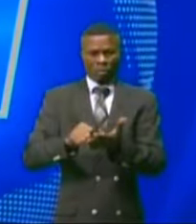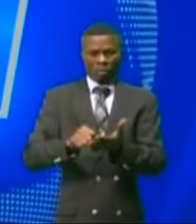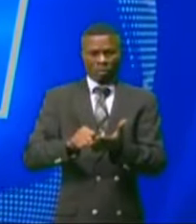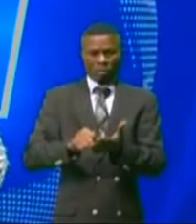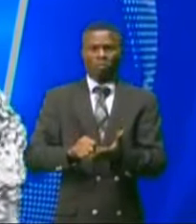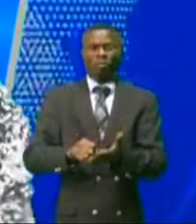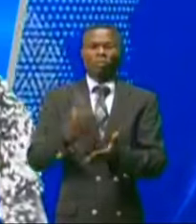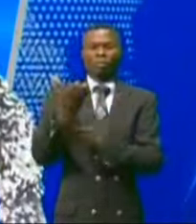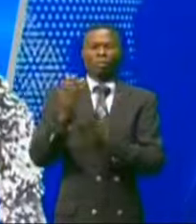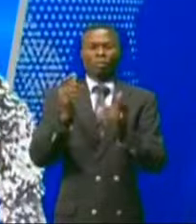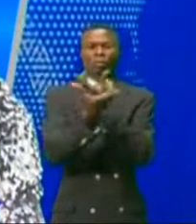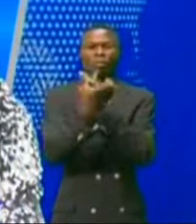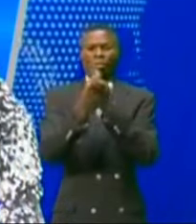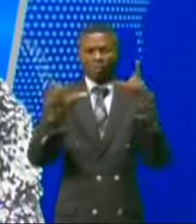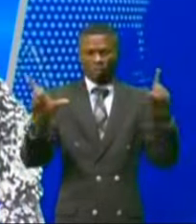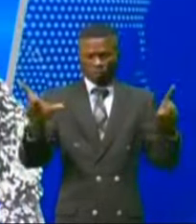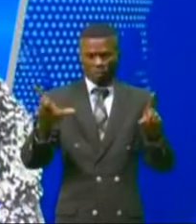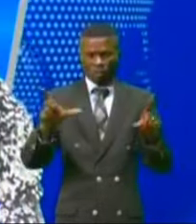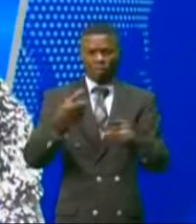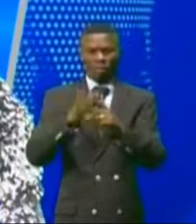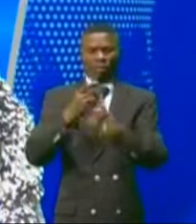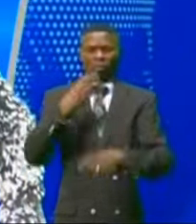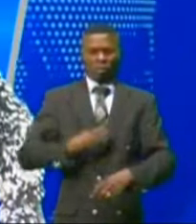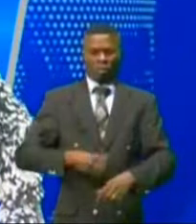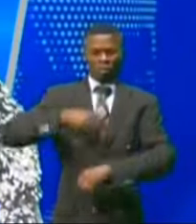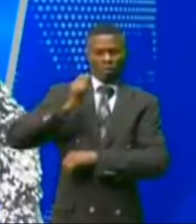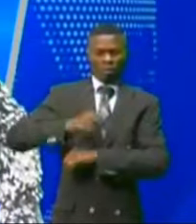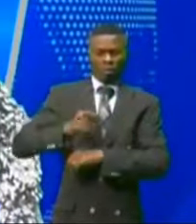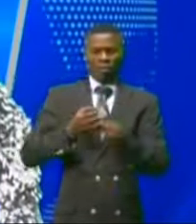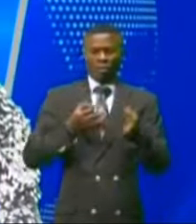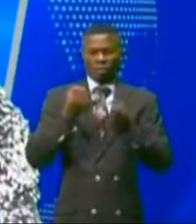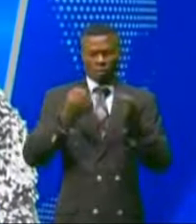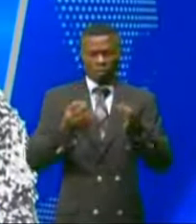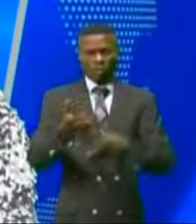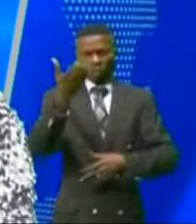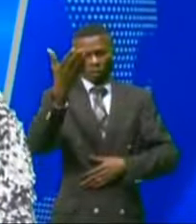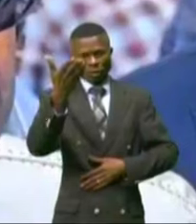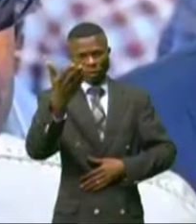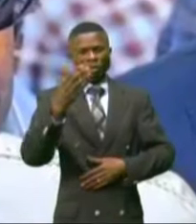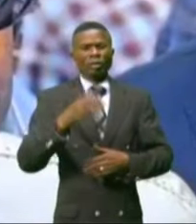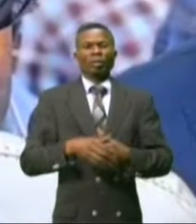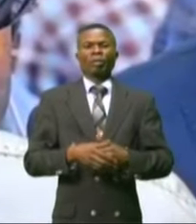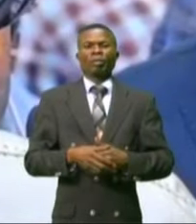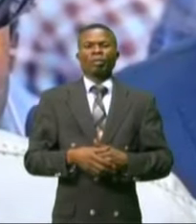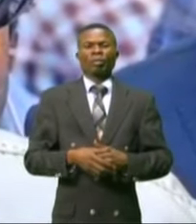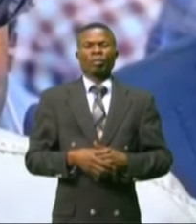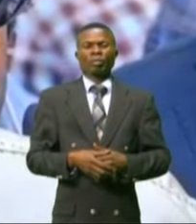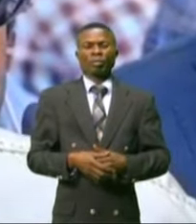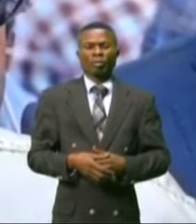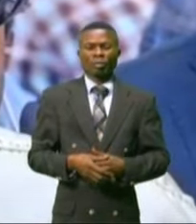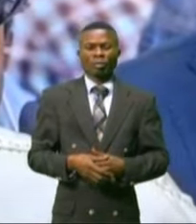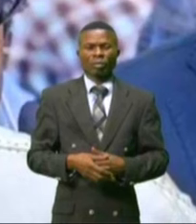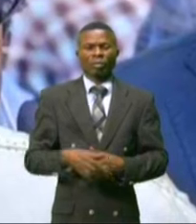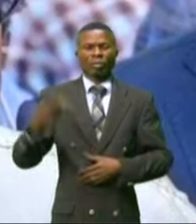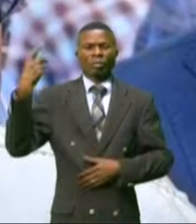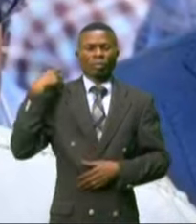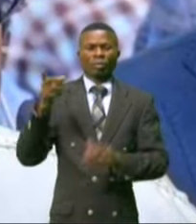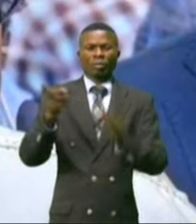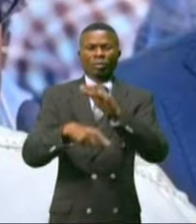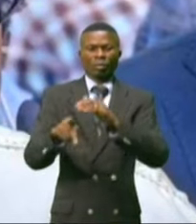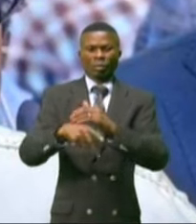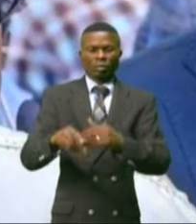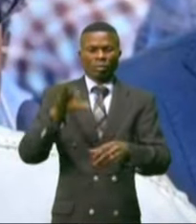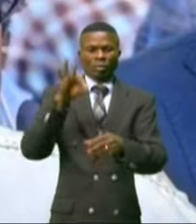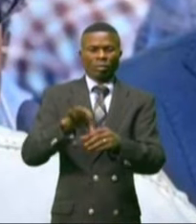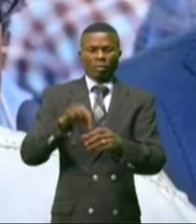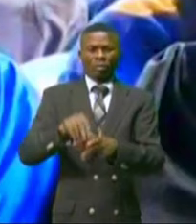en liberté provisoire introduite par ses avocats. D'autres détails avec Marie Kalong. Proclamé député provincial par la CENI aux